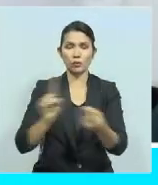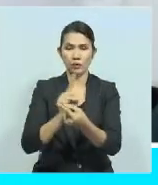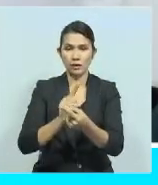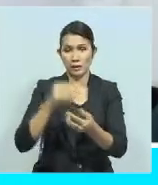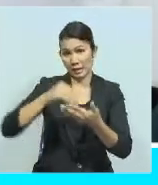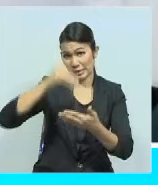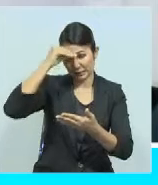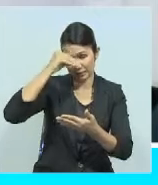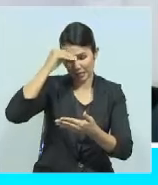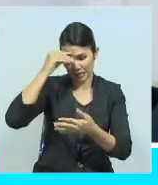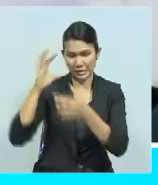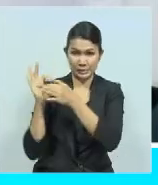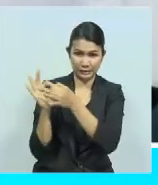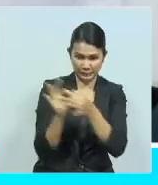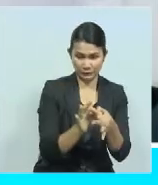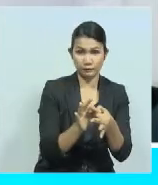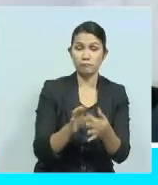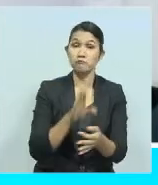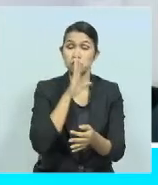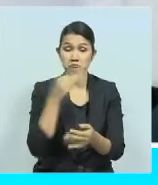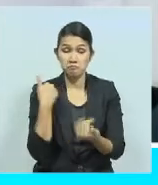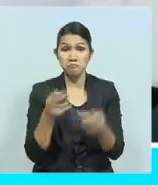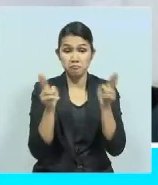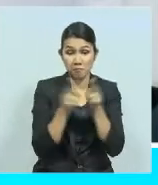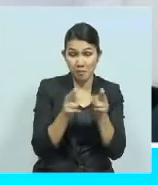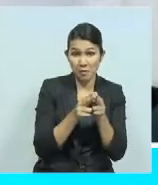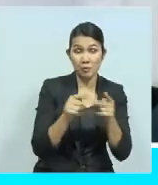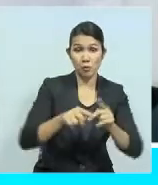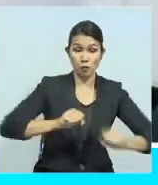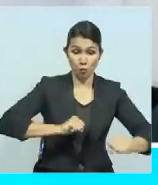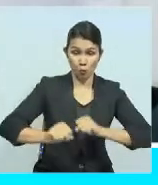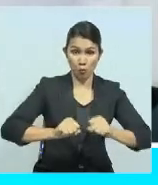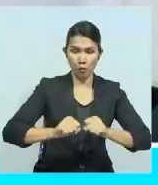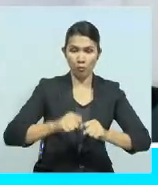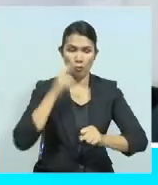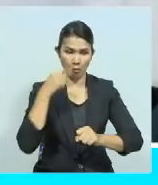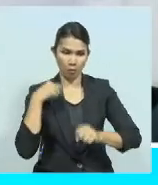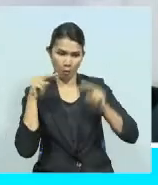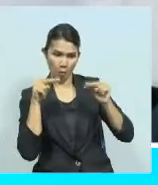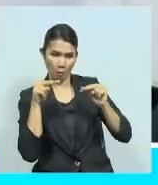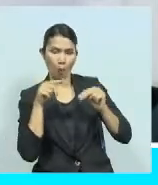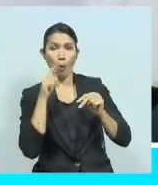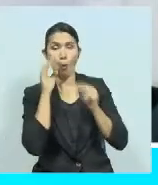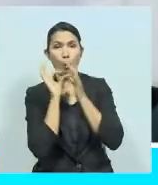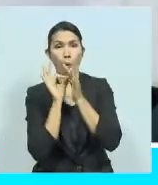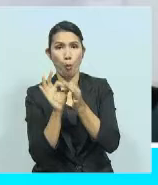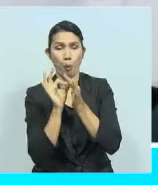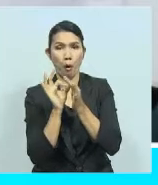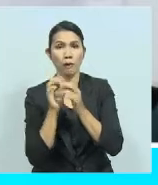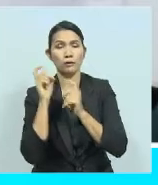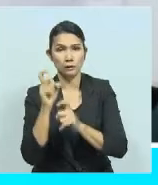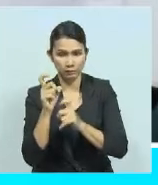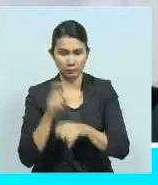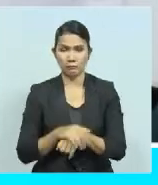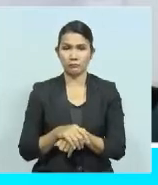เข้ามามีบทบาทฉะนั้นการมีอะไรกันในวัยรุ่นก็เลยเป็นเรื่องที่ถูกมองว่าน่าเป็นห่วงอันตรายนะคะเพราะฉ